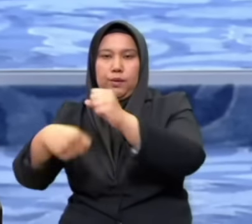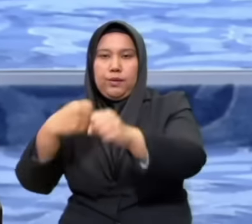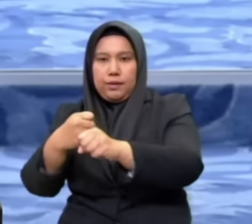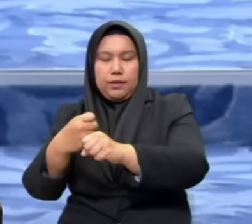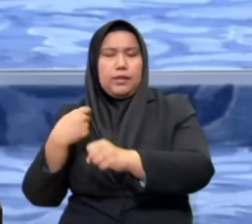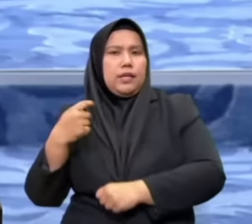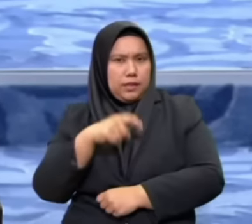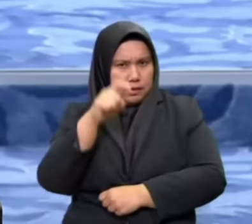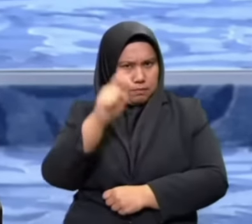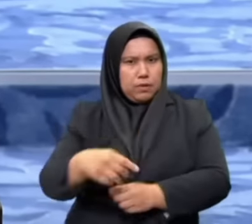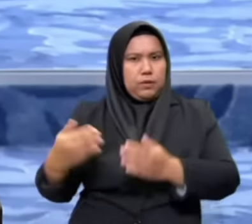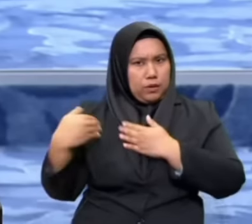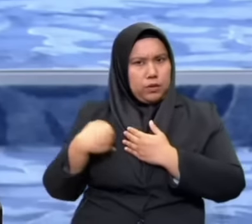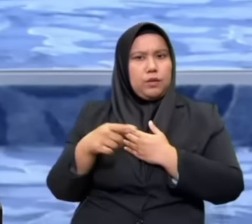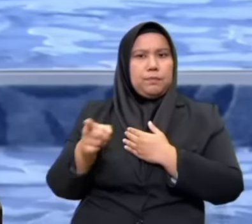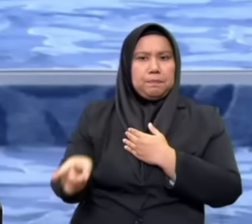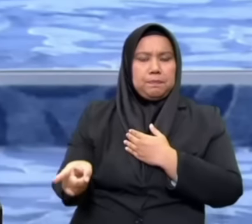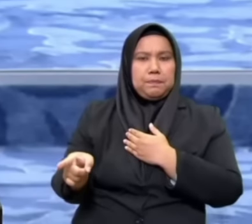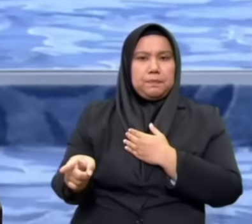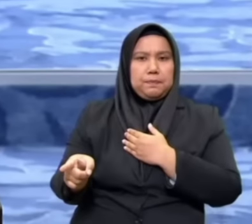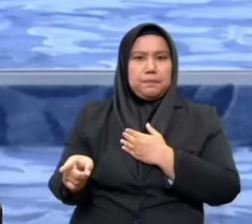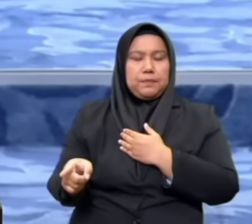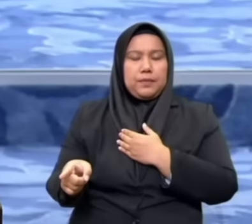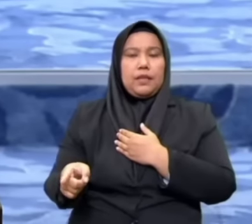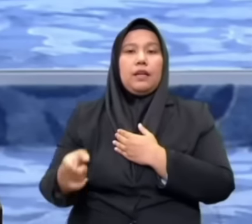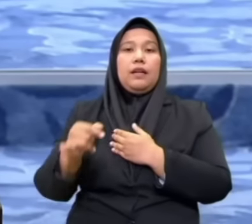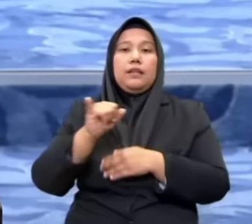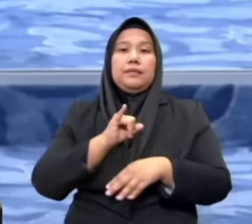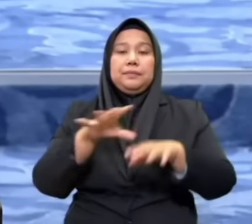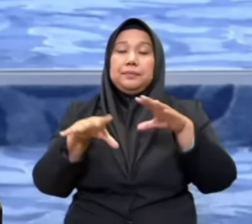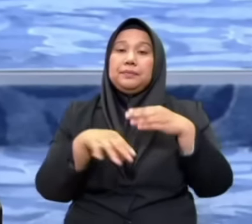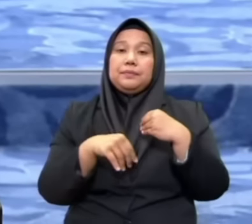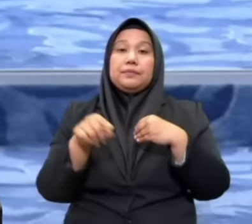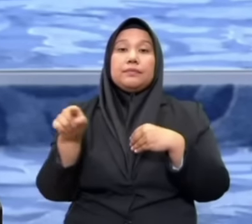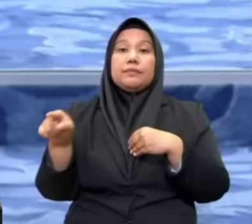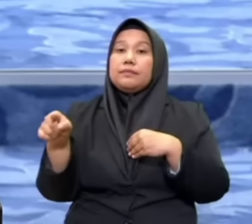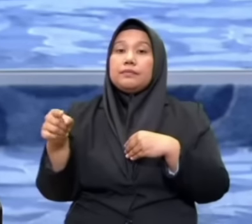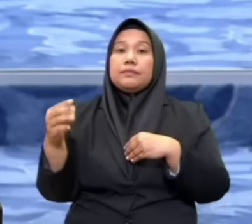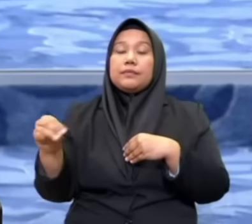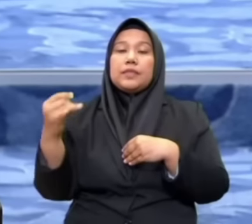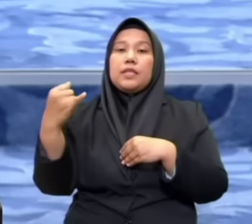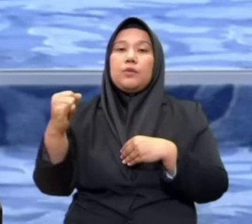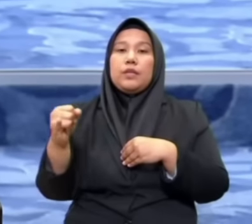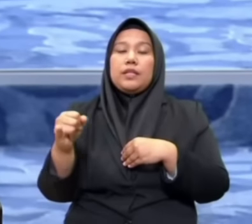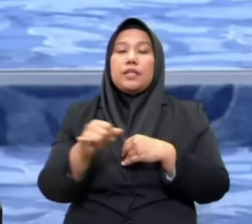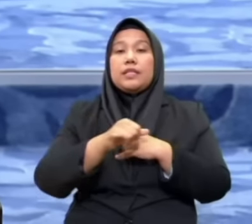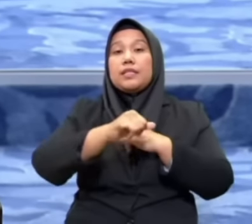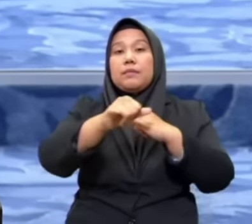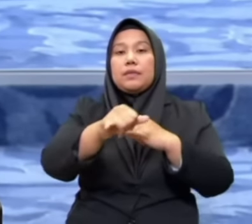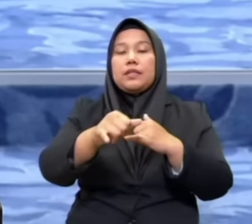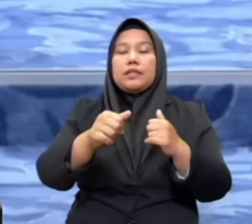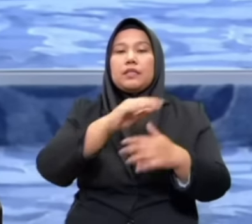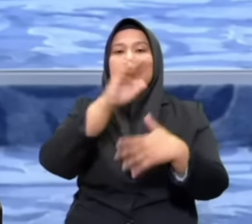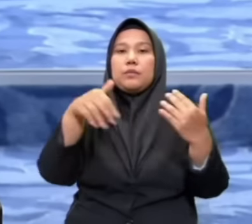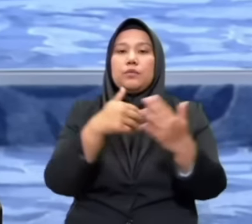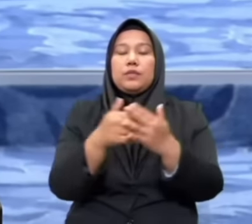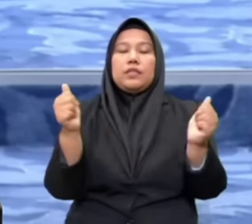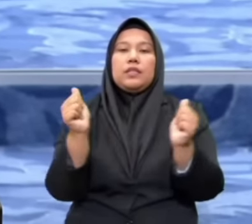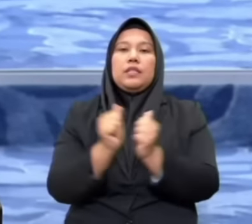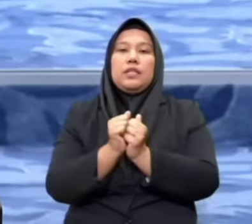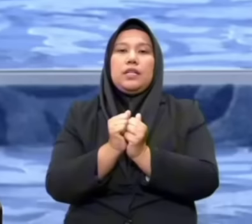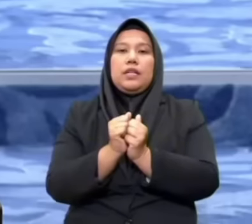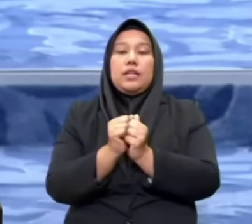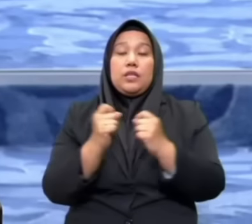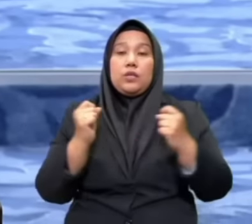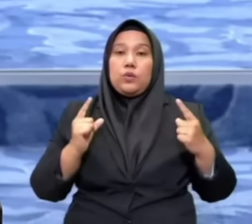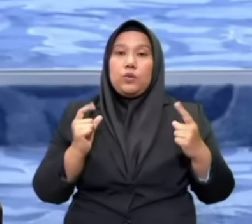harus bertanggungjawabkan mereka. Walaupun saya terima bahawa kenyataan mereka tidak boleh disamakan semuanya dengan sektor swasta kerana dia ada tanggungjawab,